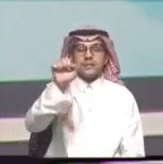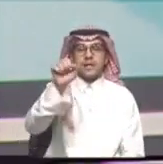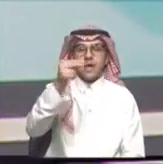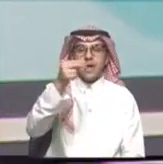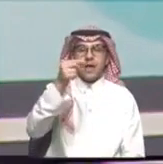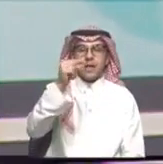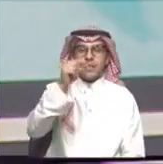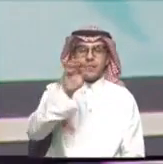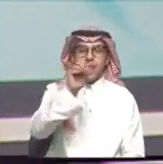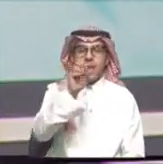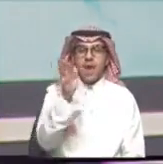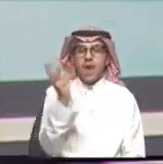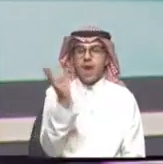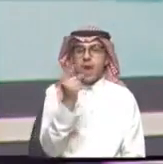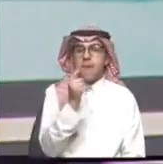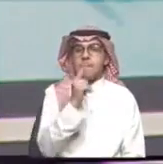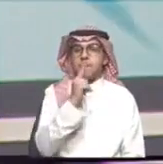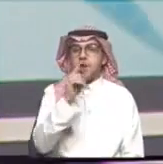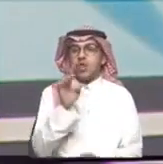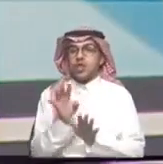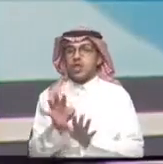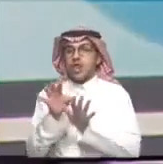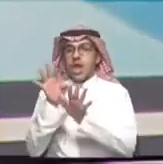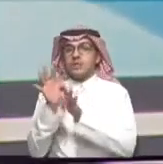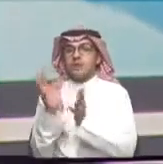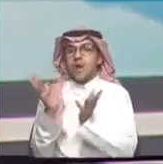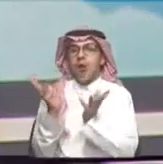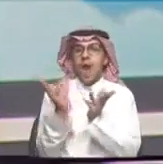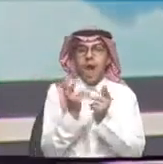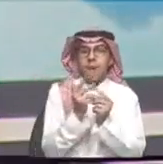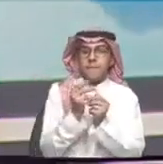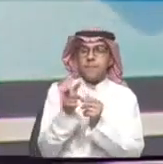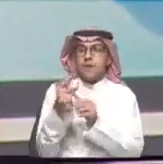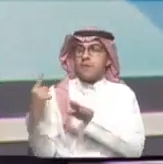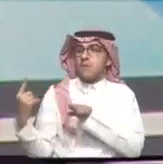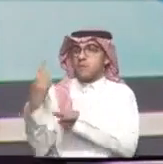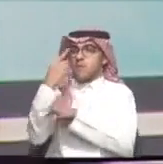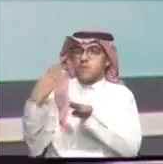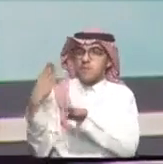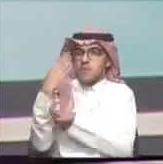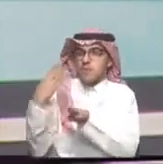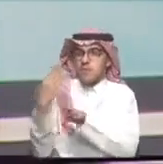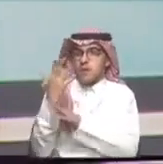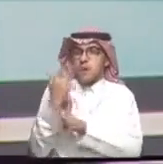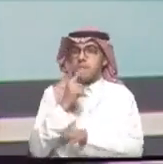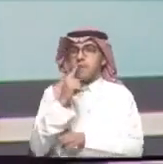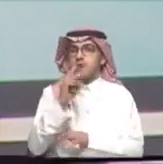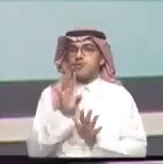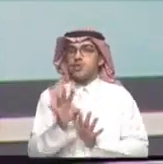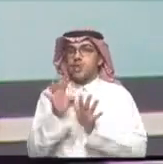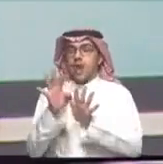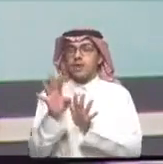أن 119 صاروخا بالستيا هي مجموع ما تم إطلاقه من قبل الميليشيا